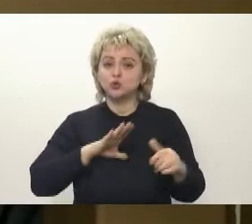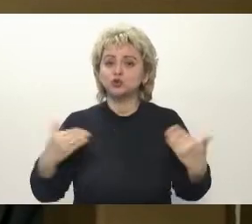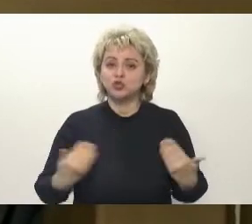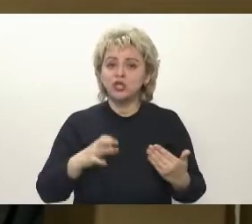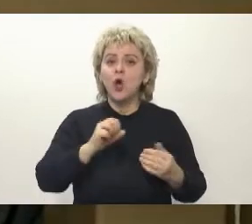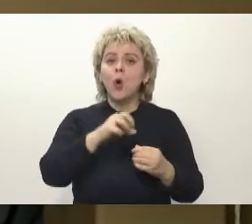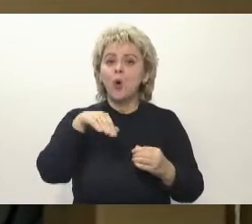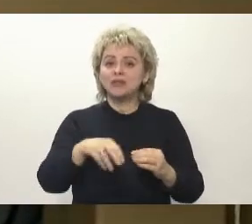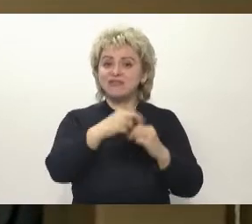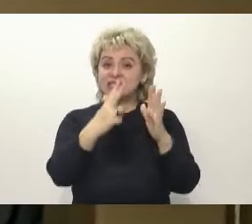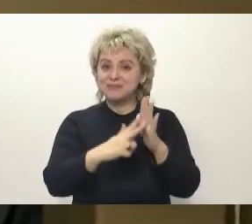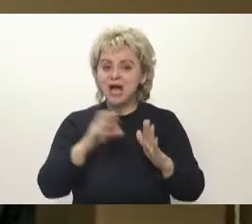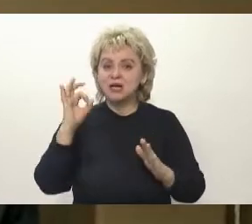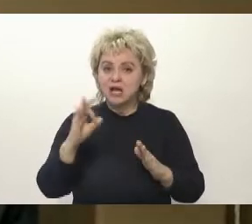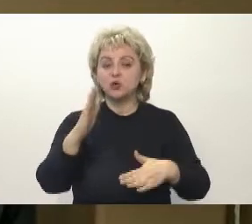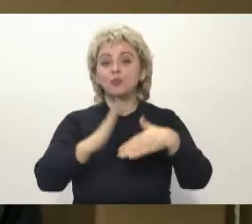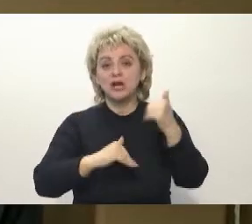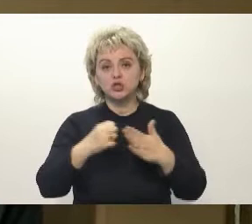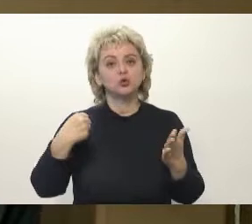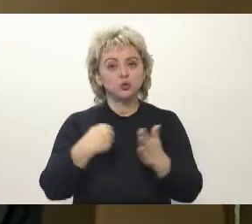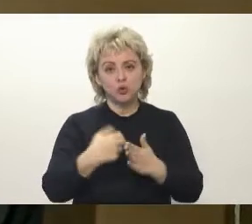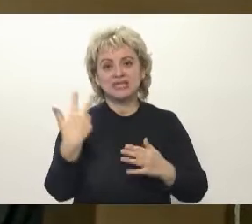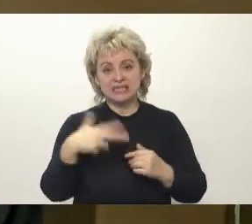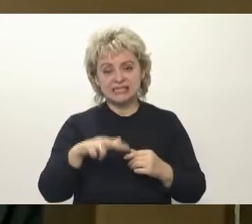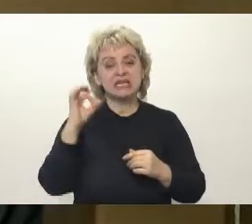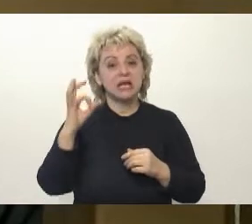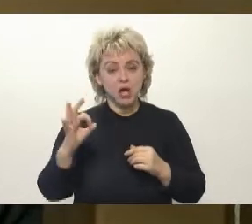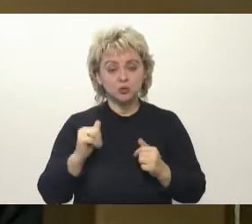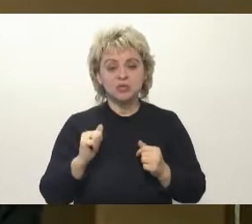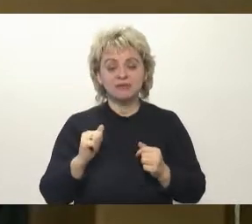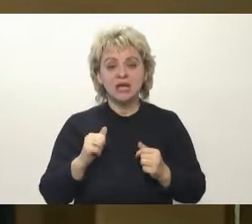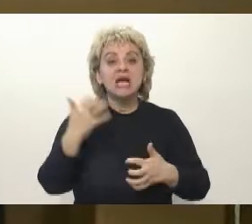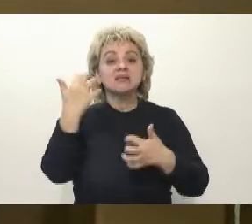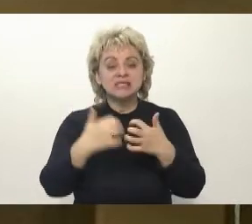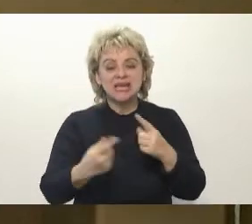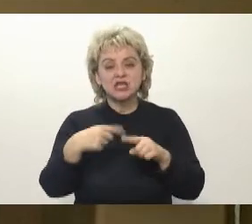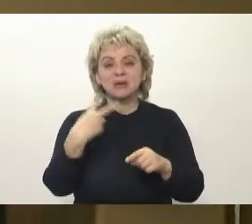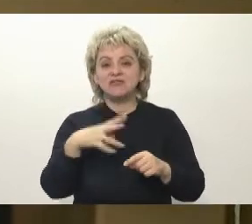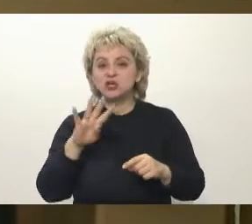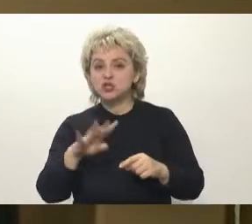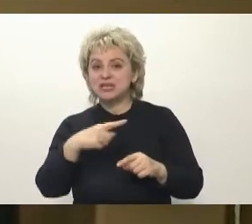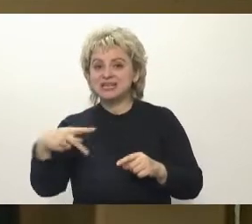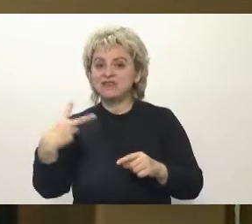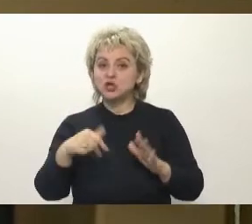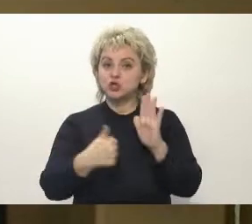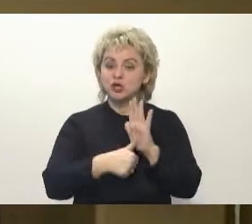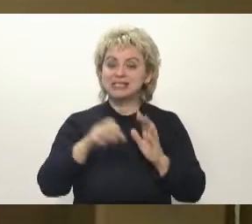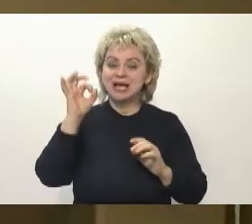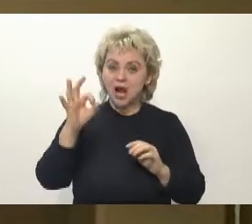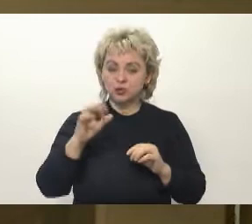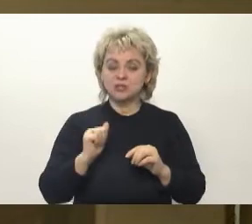от 18 градусов, и практически до 30. Вот. В среднем это 24-26 градусов.